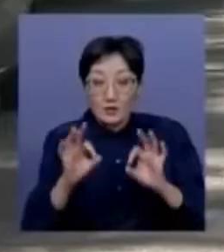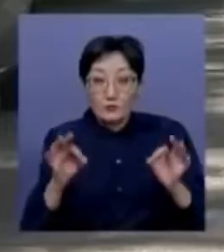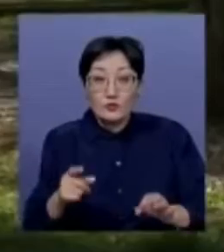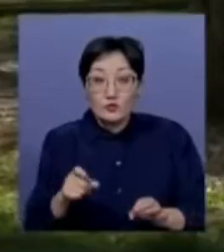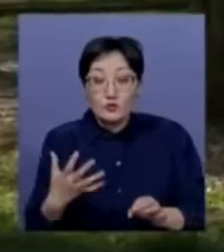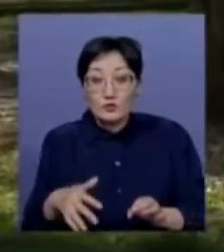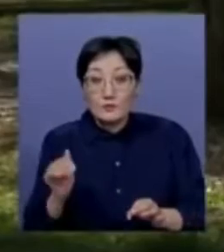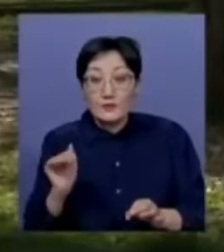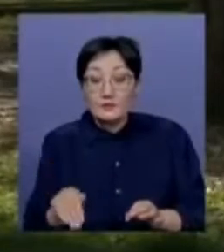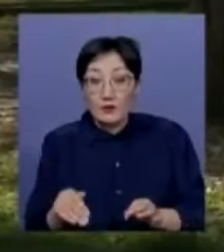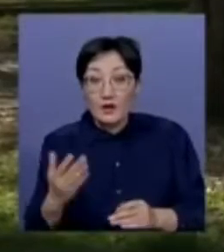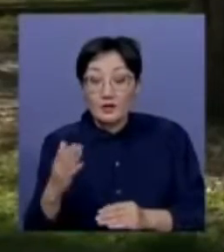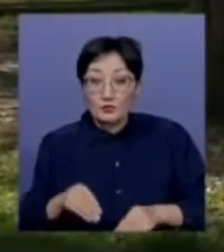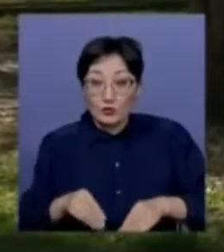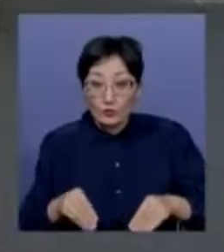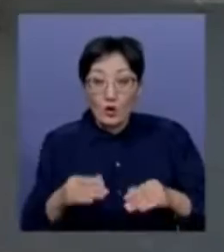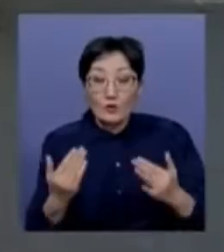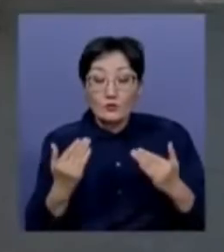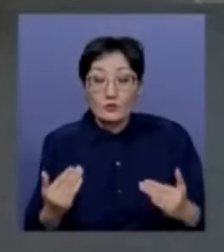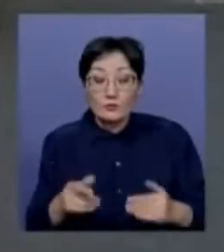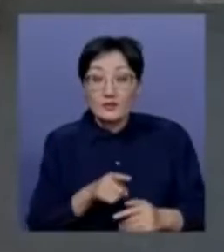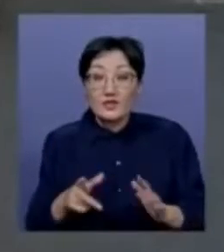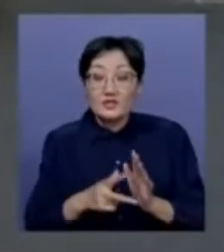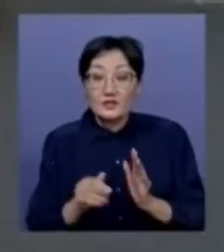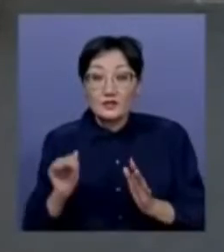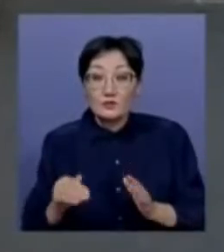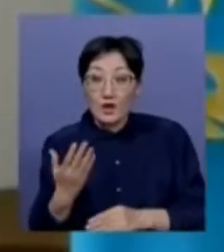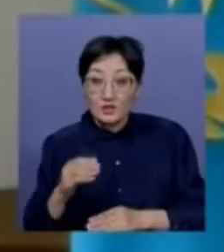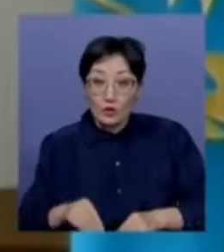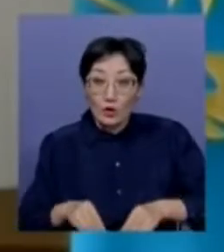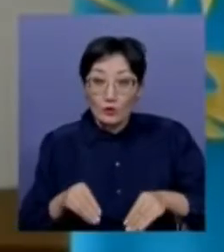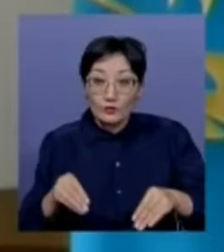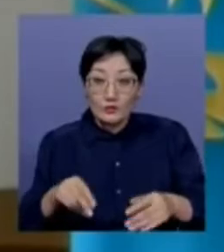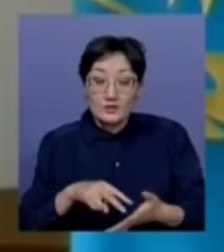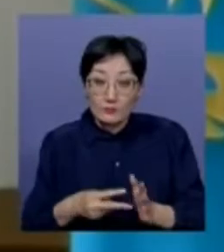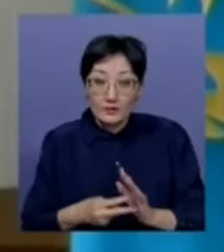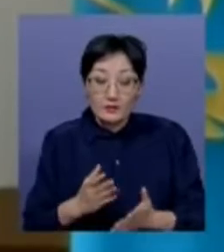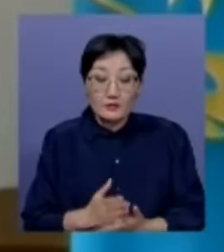мың түп тал егілсе, осы жылдың аяғына дейін тағы 8 мыңы отырғызылмақ.